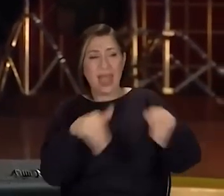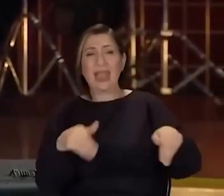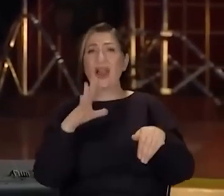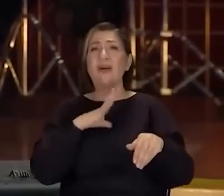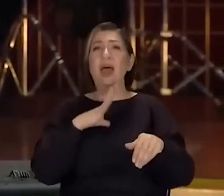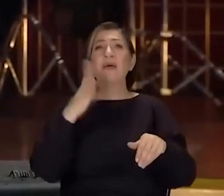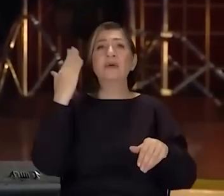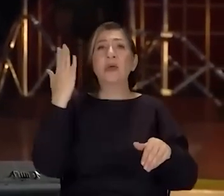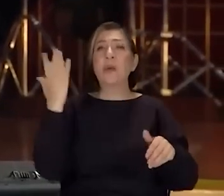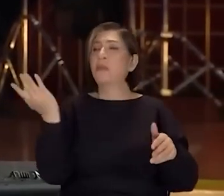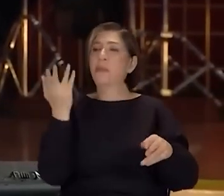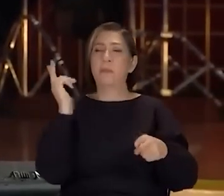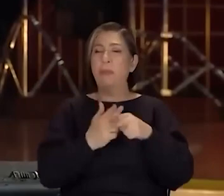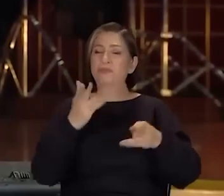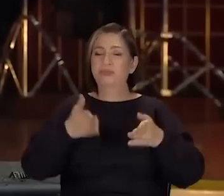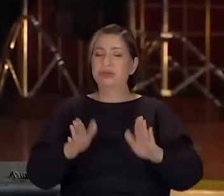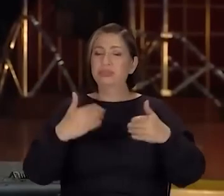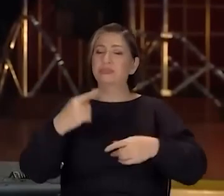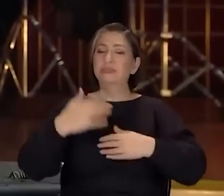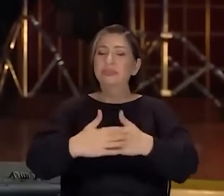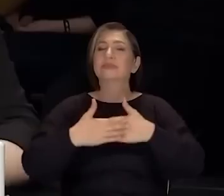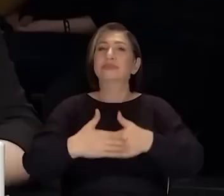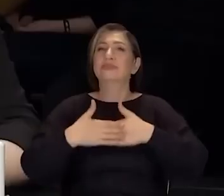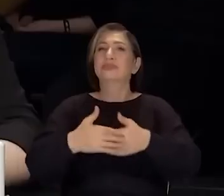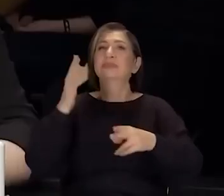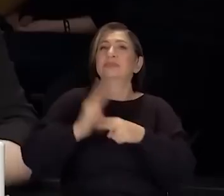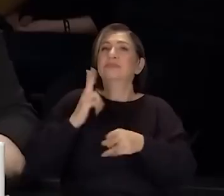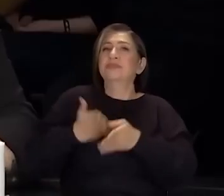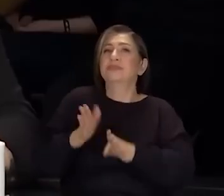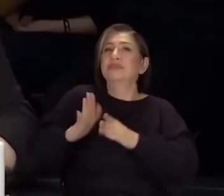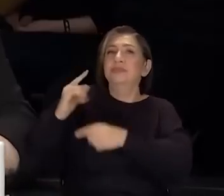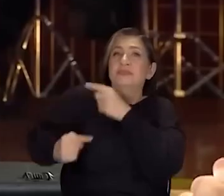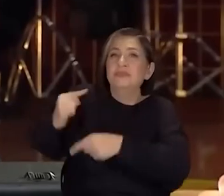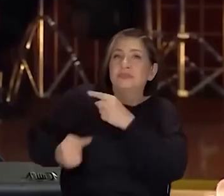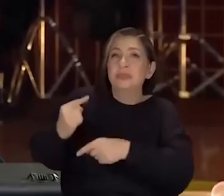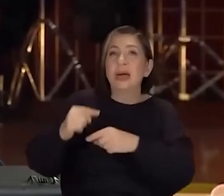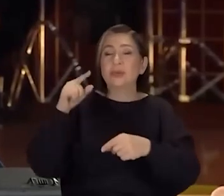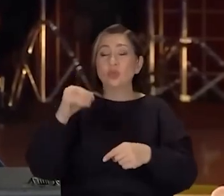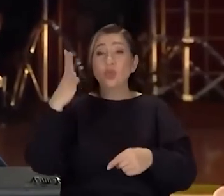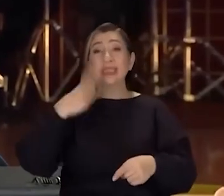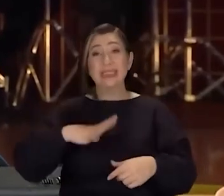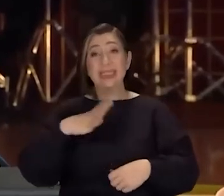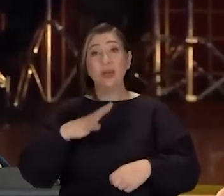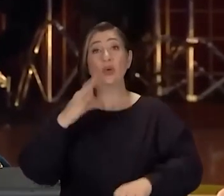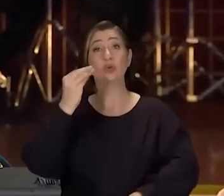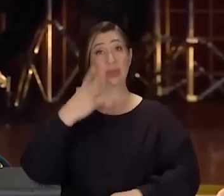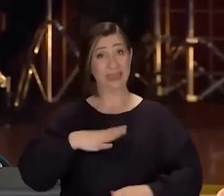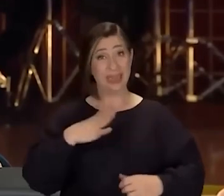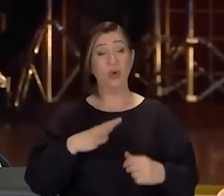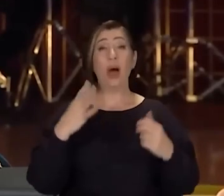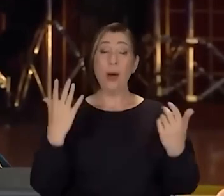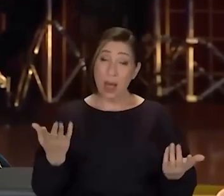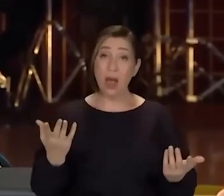engelliyor. Eskiden ne biçim patır patır eski doğuyorduk. Şimdi öyle değil. Çocuk çok arzu ediliyor. Çocuk çok